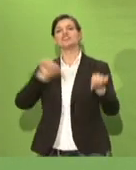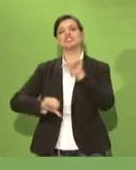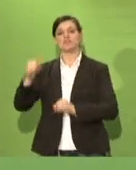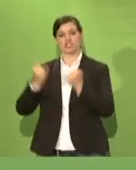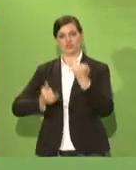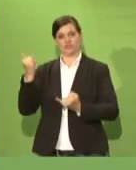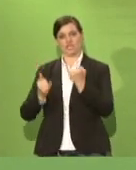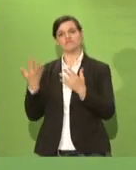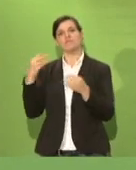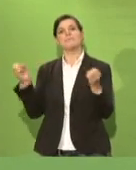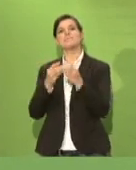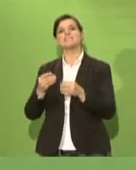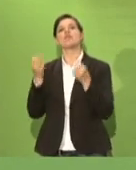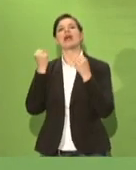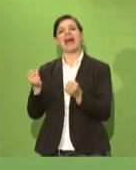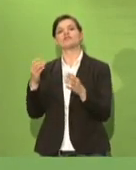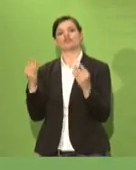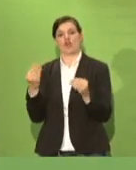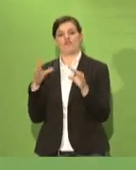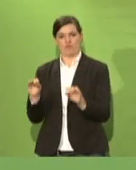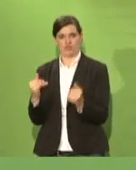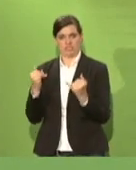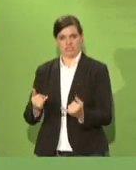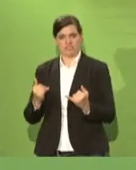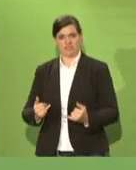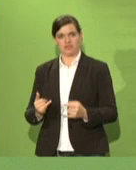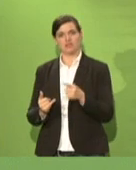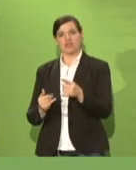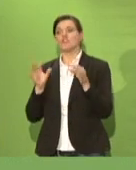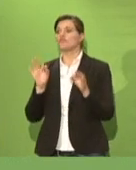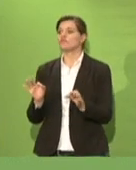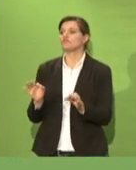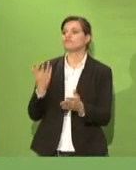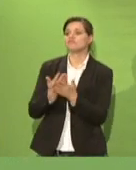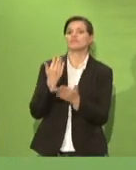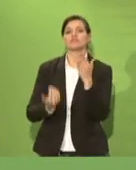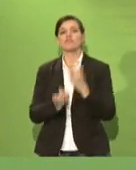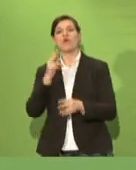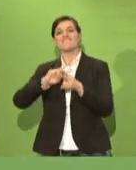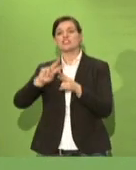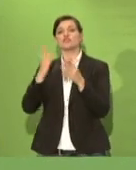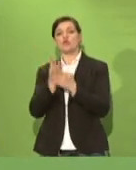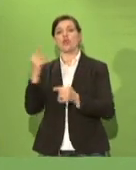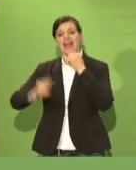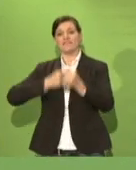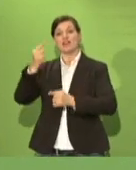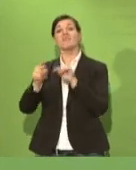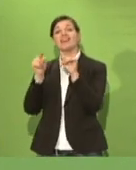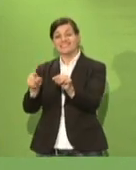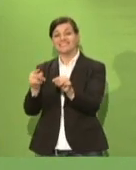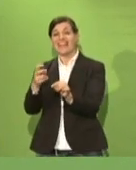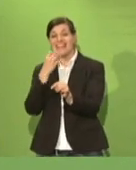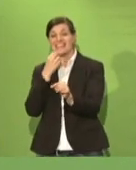auf Biokraftstoffe setzt, die darauf setzt, moderne Fassaden zu gestalten, neue Werkstoffe entwickelt, die weniger Energie